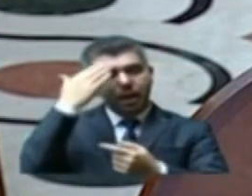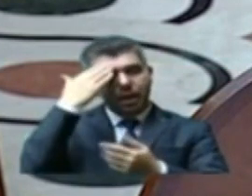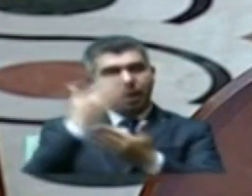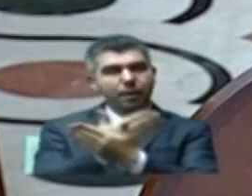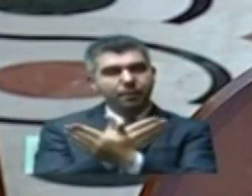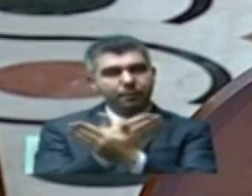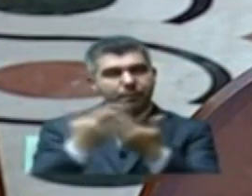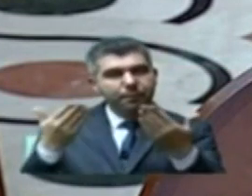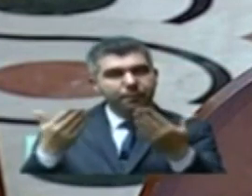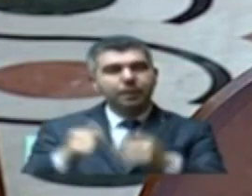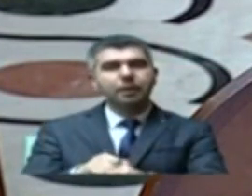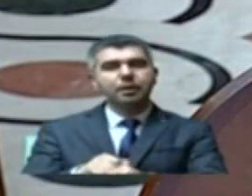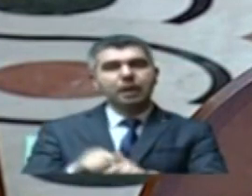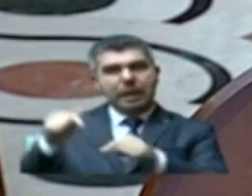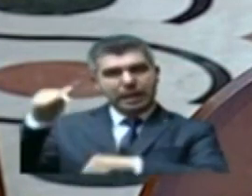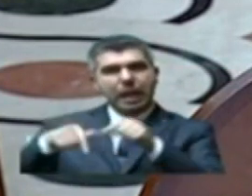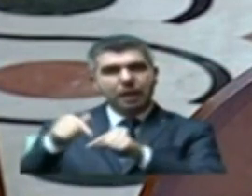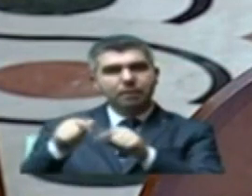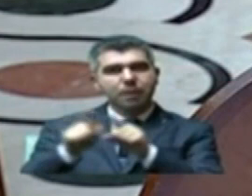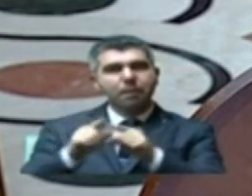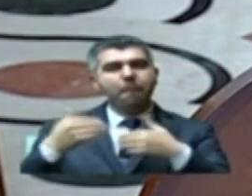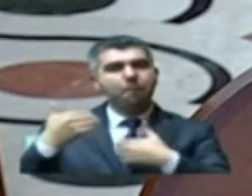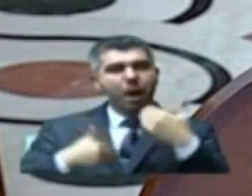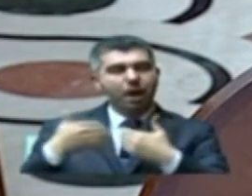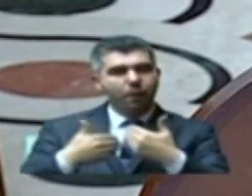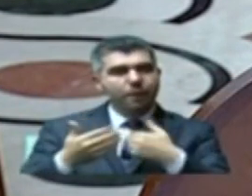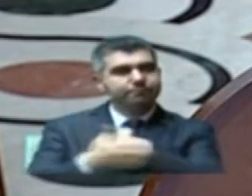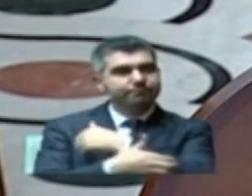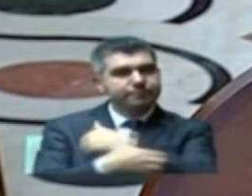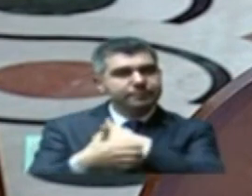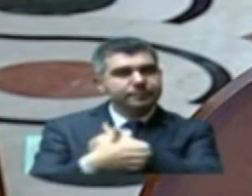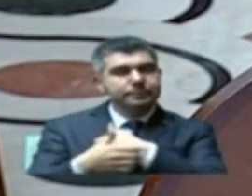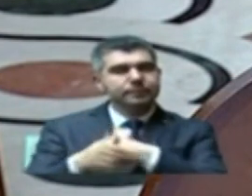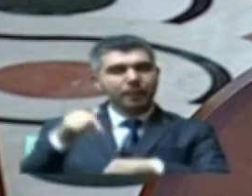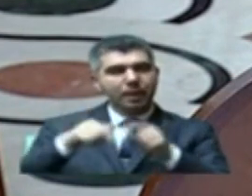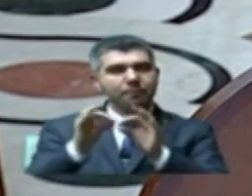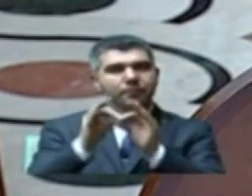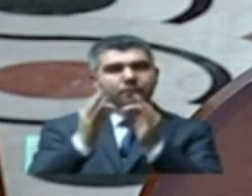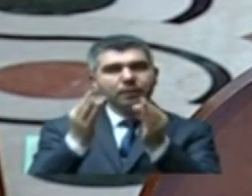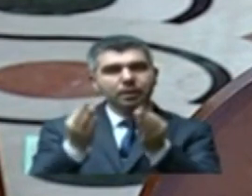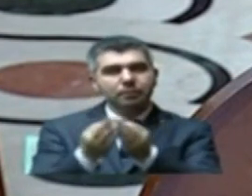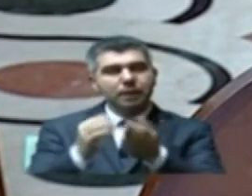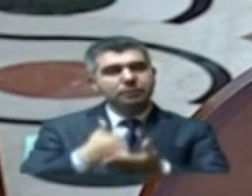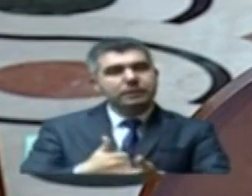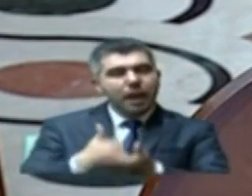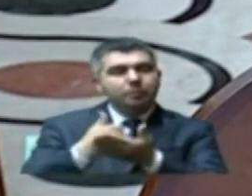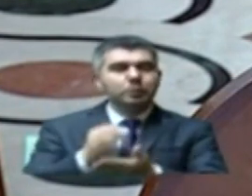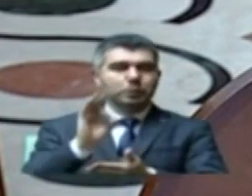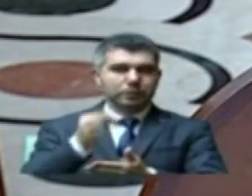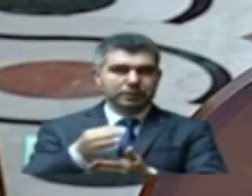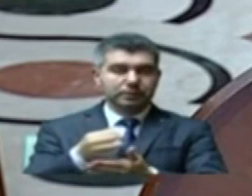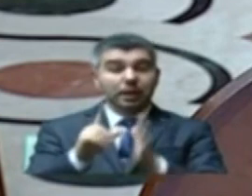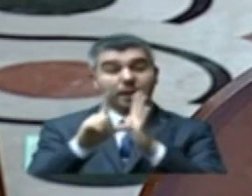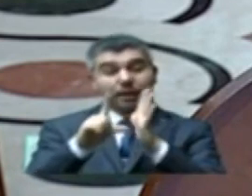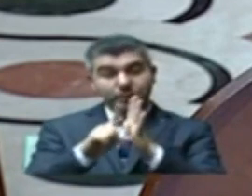وعارفين بان هناك بعض الحالات من هذا القبيل، يعني اسر التي تحتاج الى دعم مباشر.